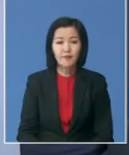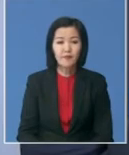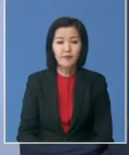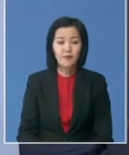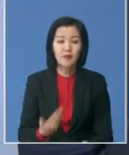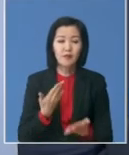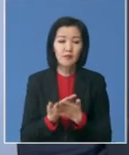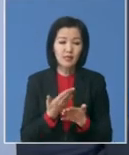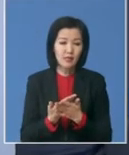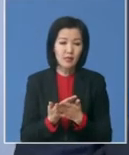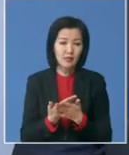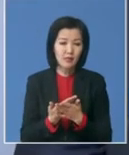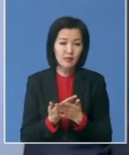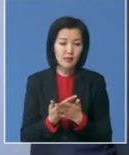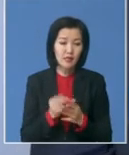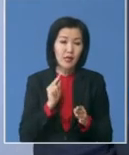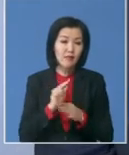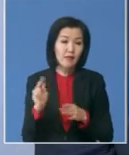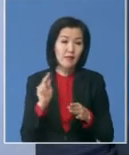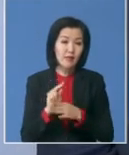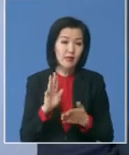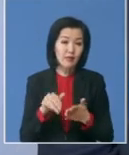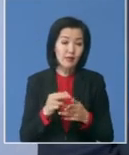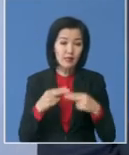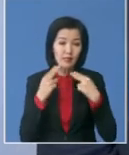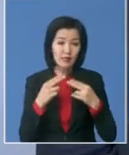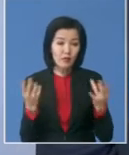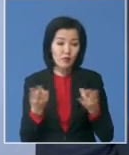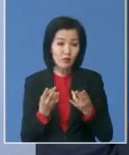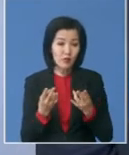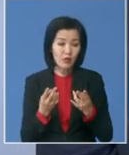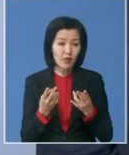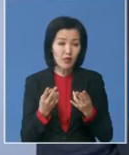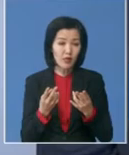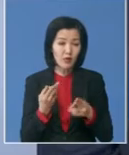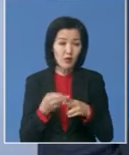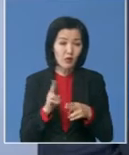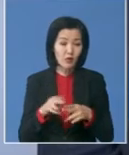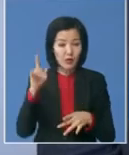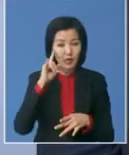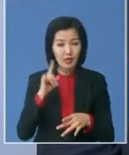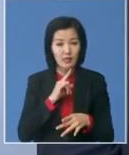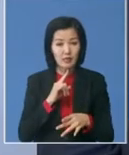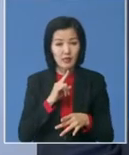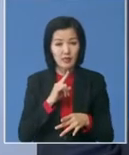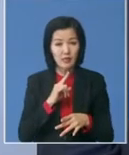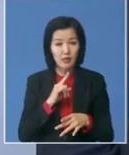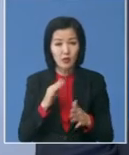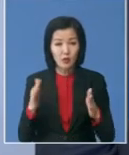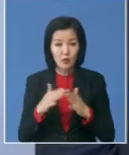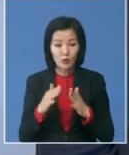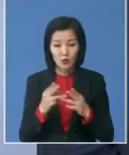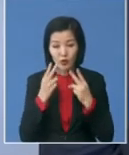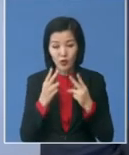жеткізген мәселе тәрбиеге ерекше көңіл бөлу керектігі. Өйткені біз қазақта бар, ұяда не көрсе,